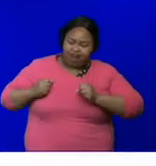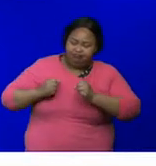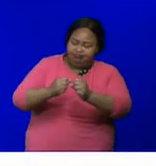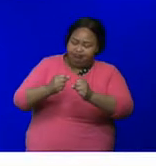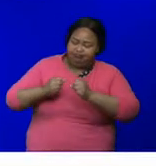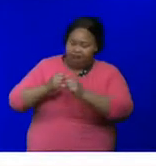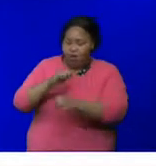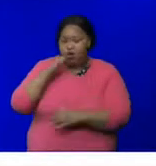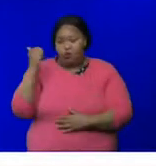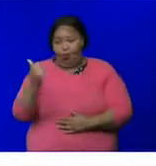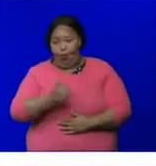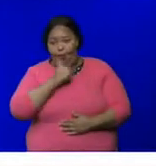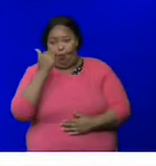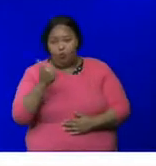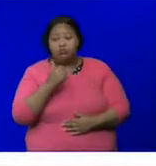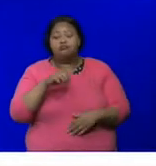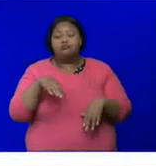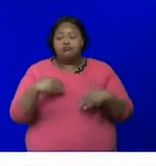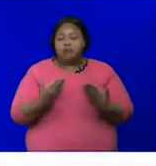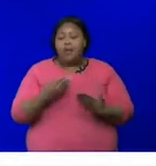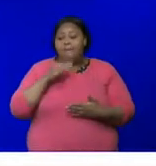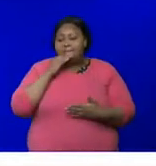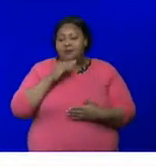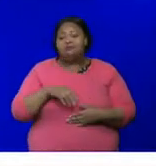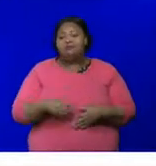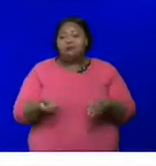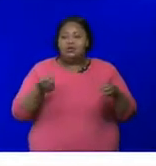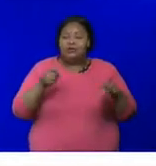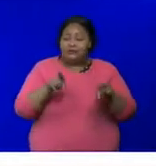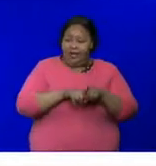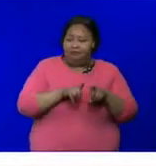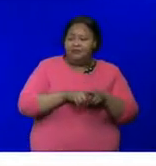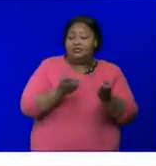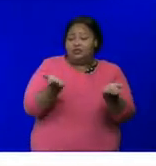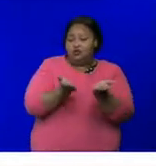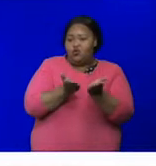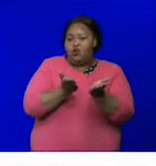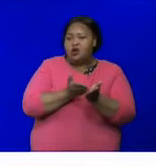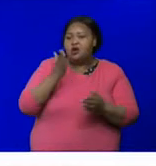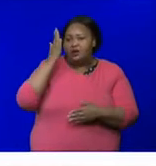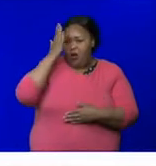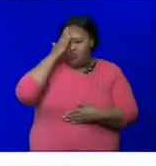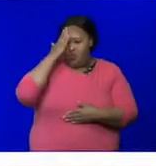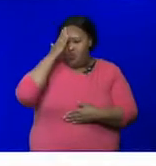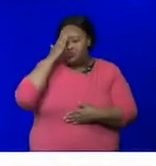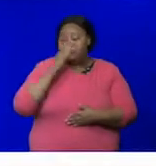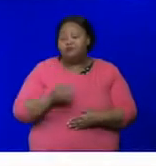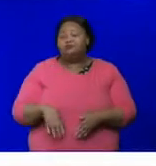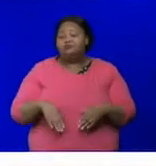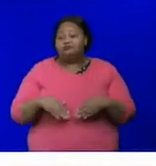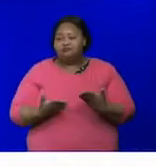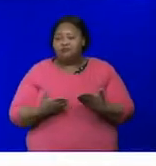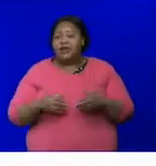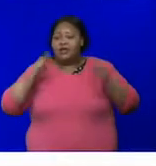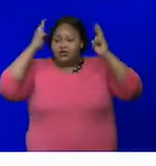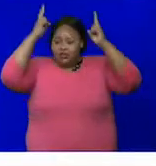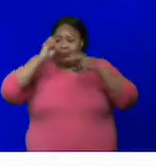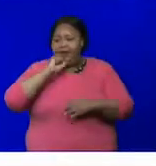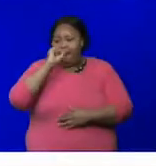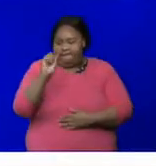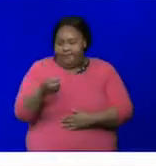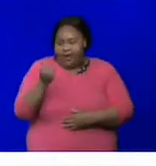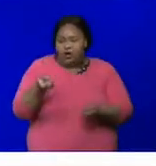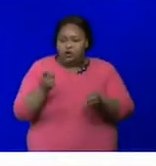ukuthi womine ngingaya ngale ngasekuphekeni. Bafundzi nase bawade makhono abo bayakhona khetha